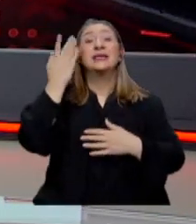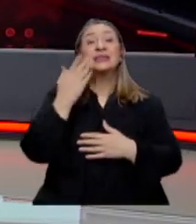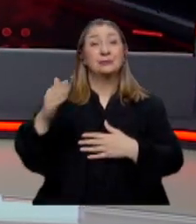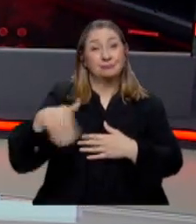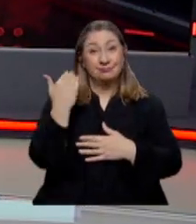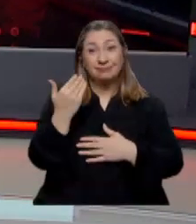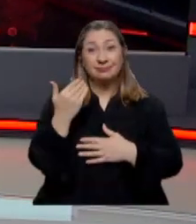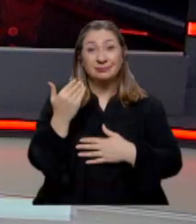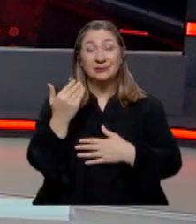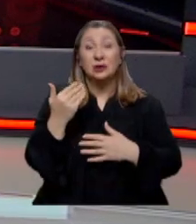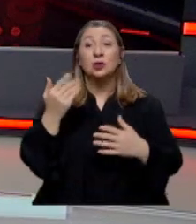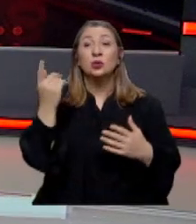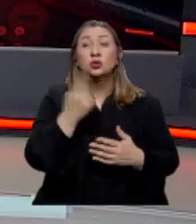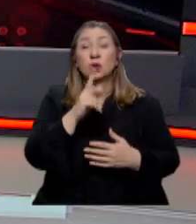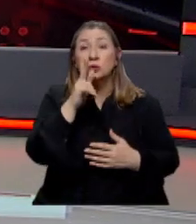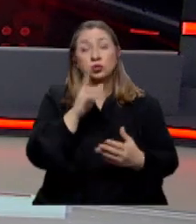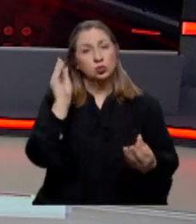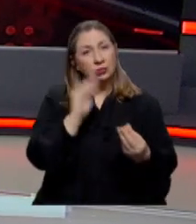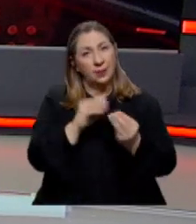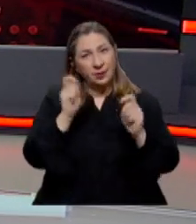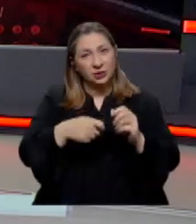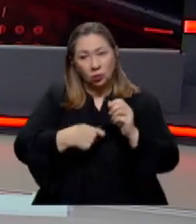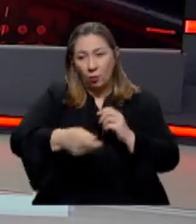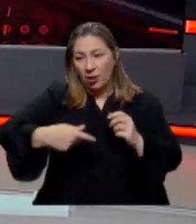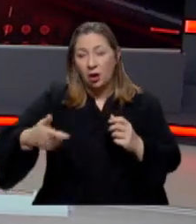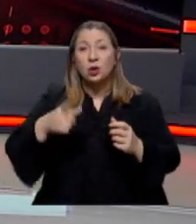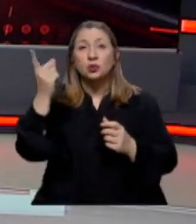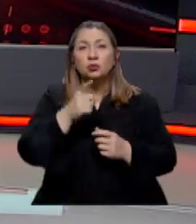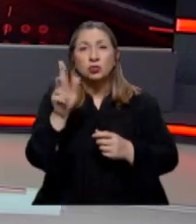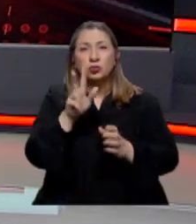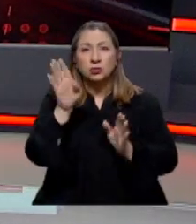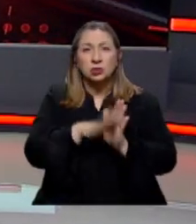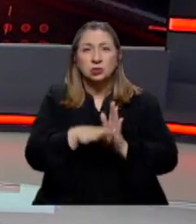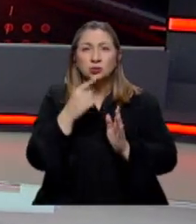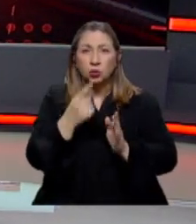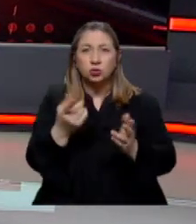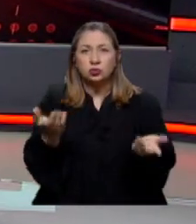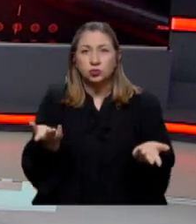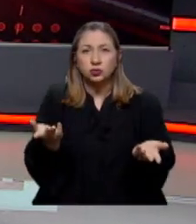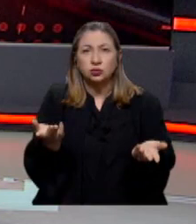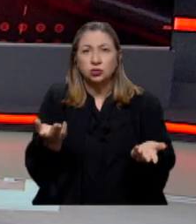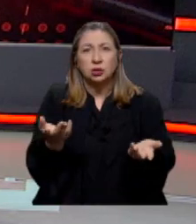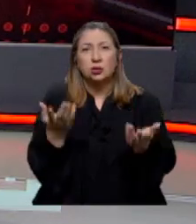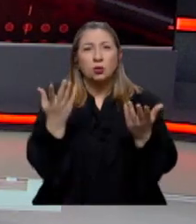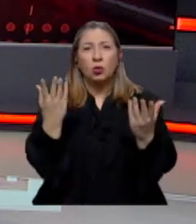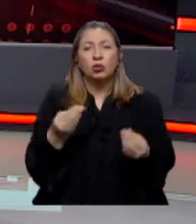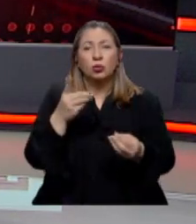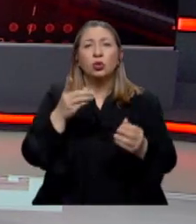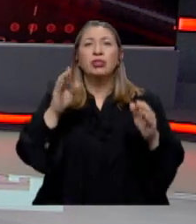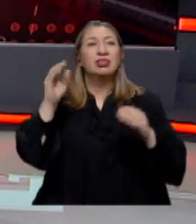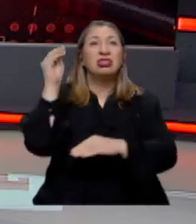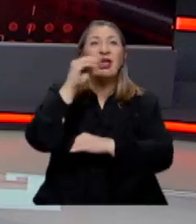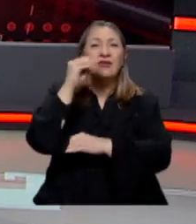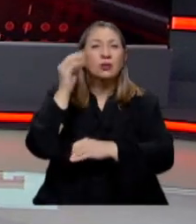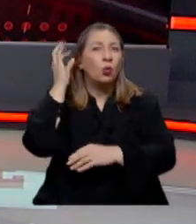bir izleyicimiz demiş ki ya 100-300 zam yapıldı gübreye yüzde 30 indirimi söylüyorsunuz ne olur ki bu devede